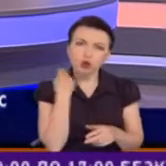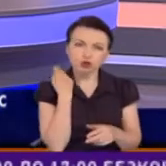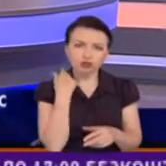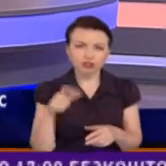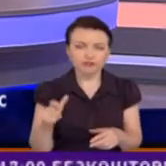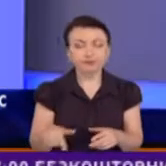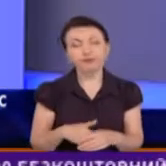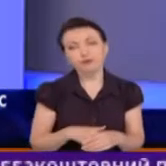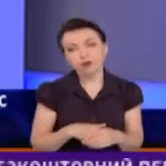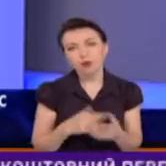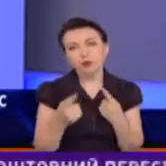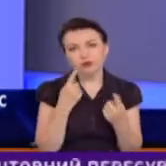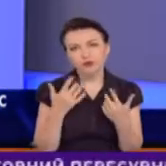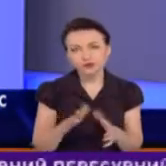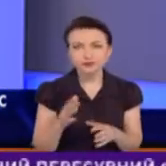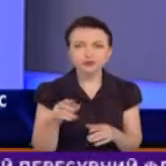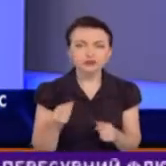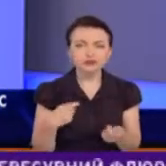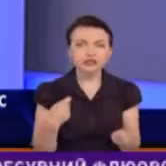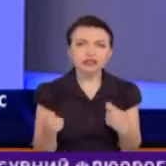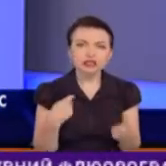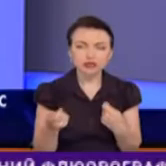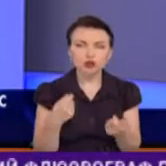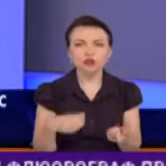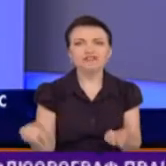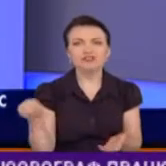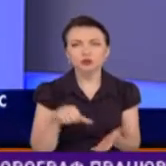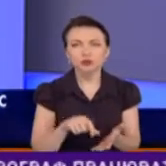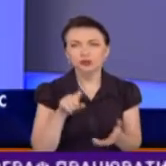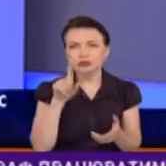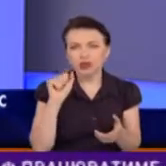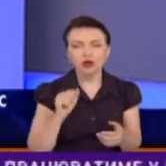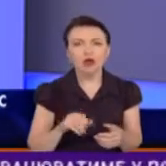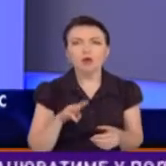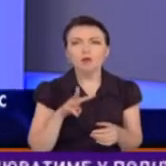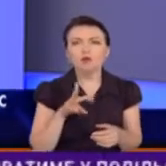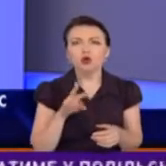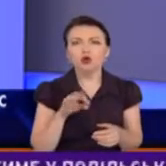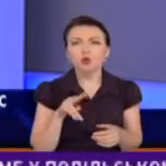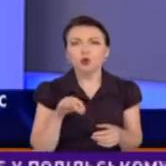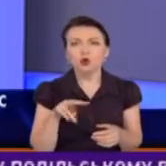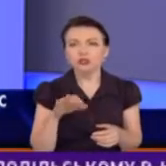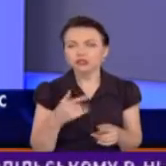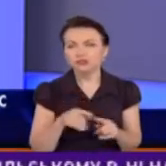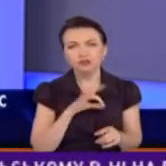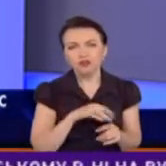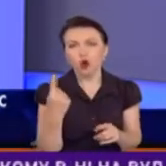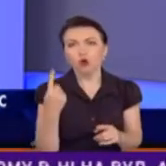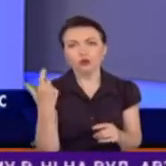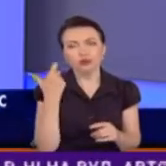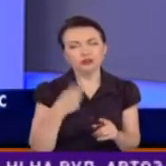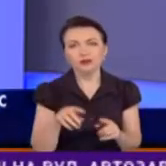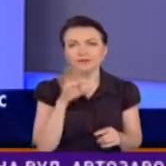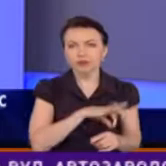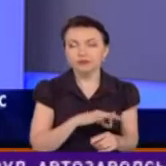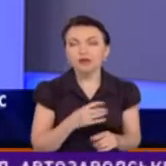про те, що за ринок умовний виступають сьогодні монополісти. їм це все на руку. Ми поговорили про те,